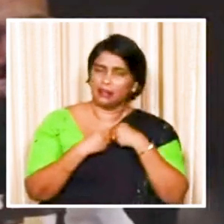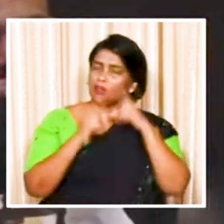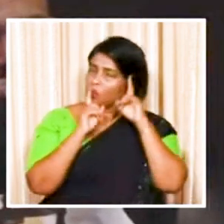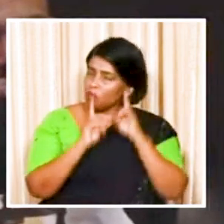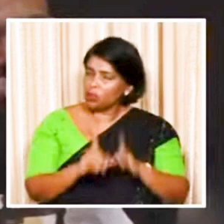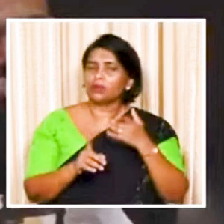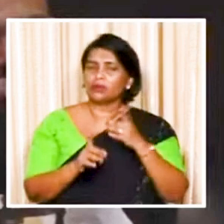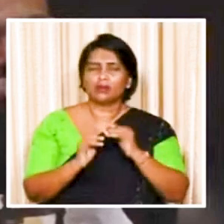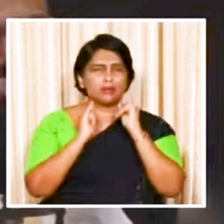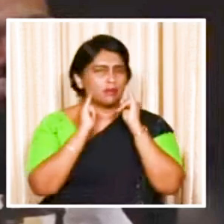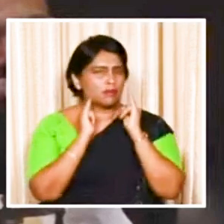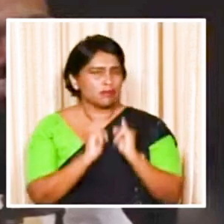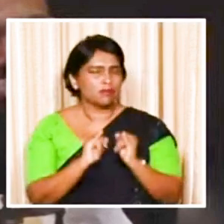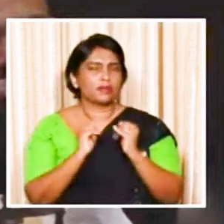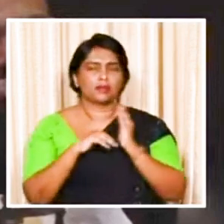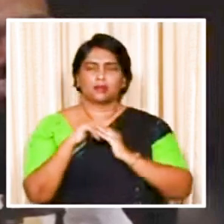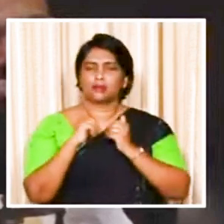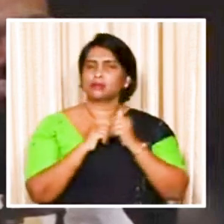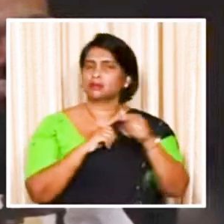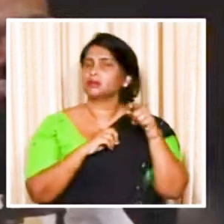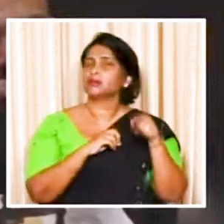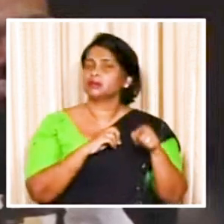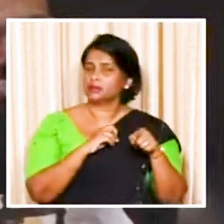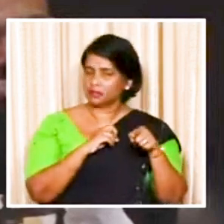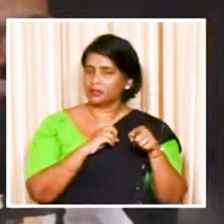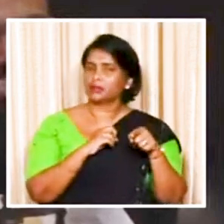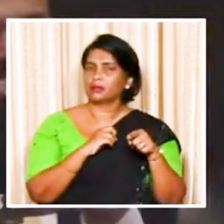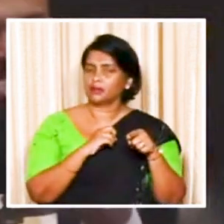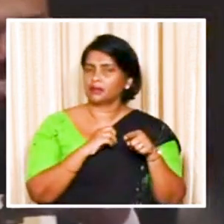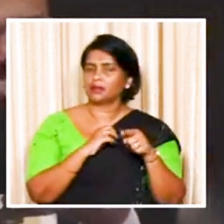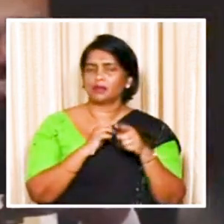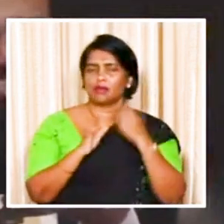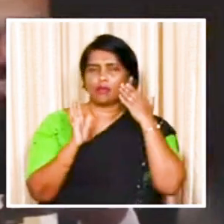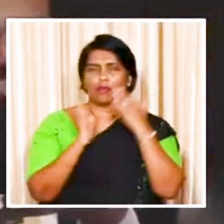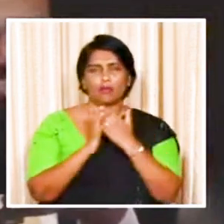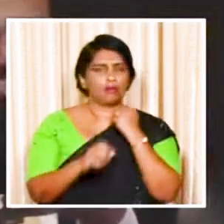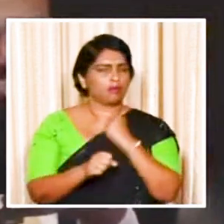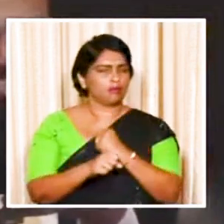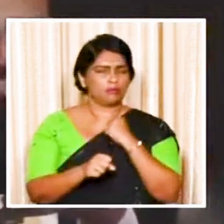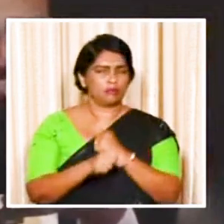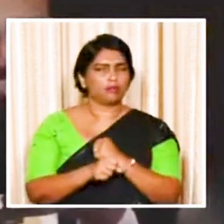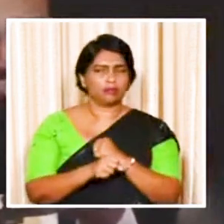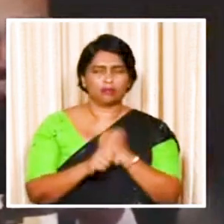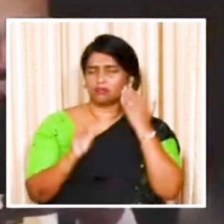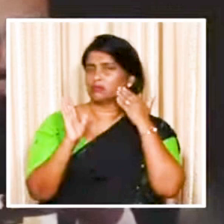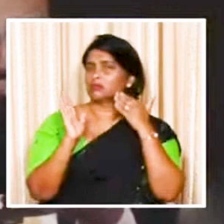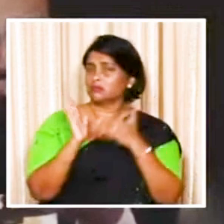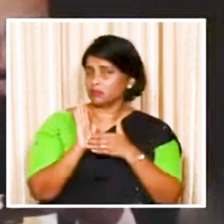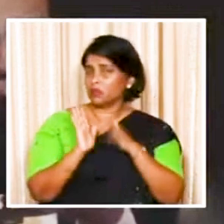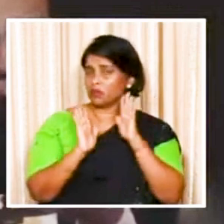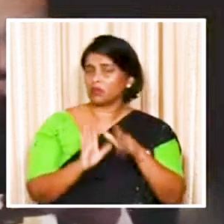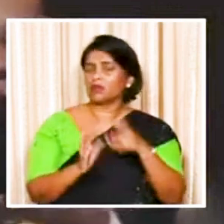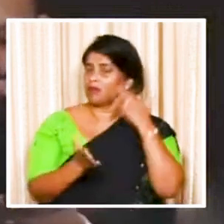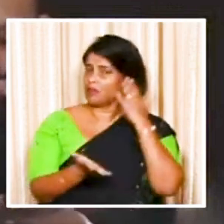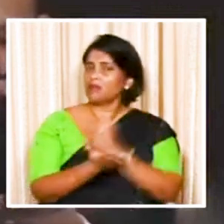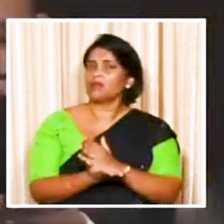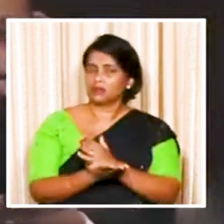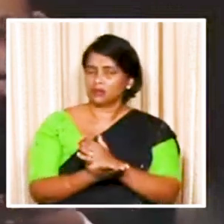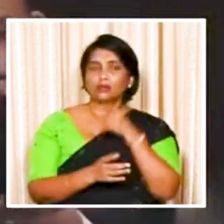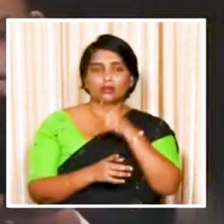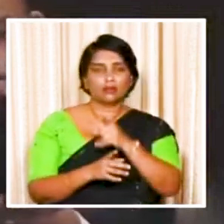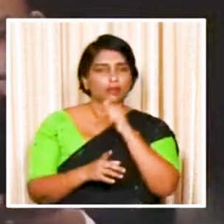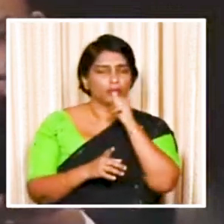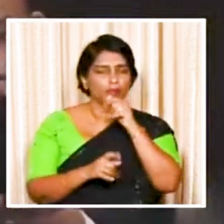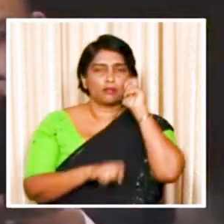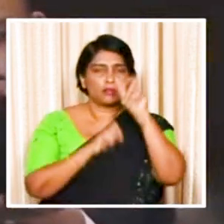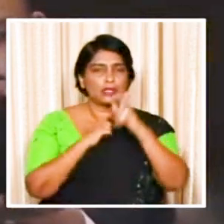மிலேச்சத்தனமான நடவடிக்கைகளை அரசாங்கம் உடன் நிறுத்த வேண்டும். காரணம், அப்பாவி மக்களுடைய இயல்பு வாழ்க்கையில் அச்சத்தை உருவாக்காதீர்கள். அது மிக